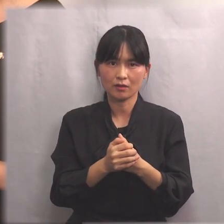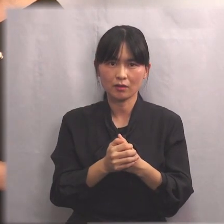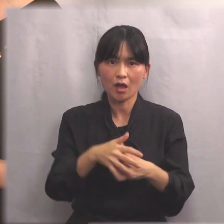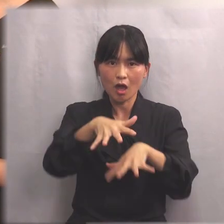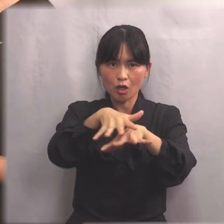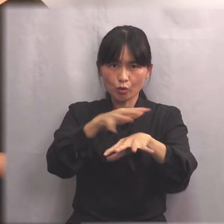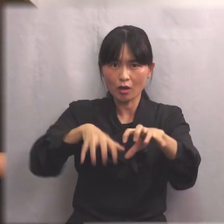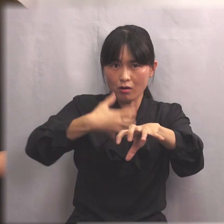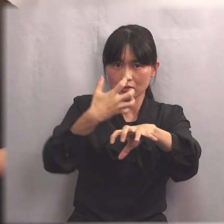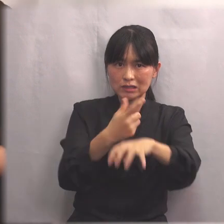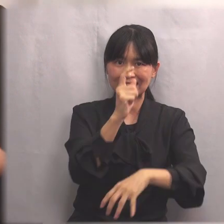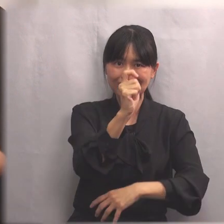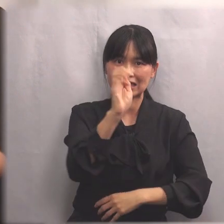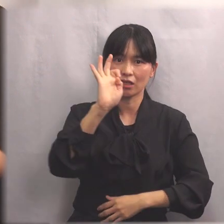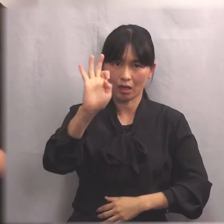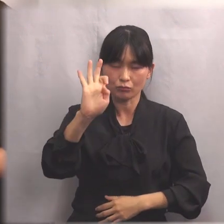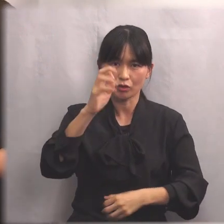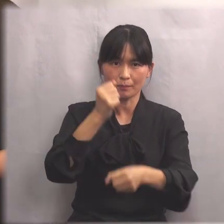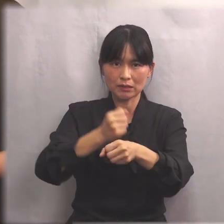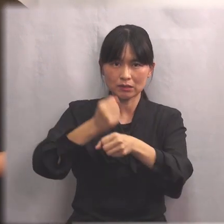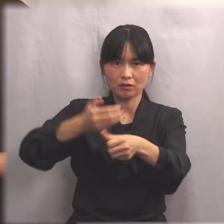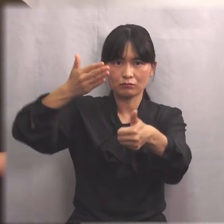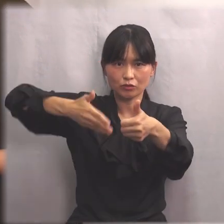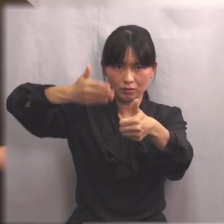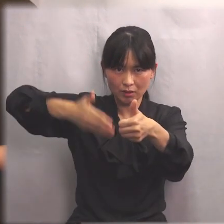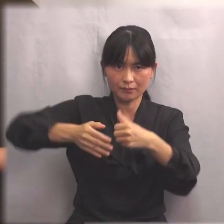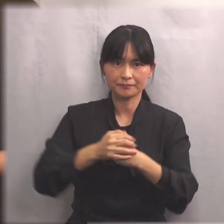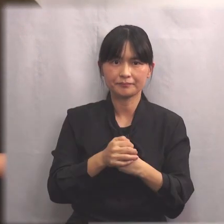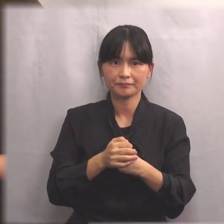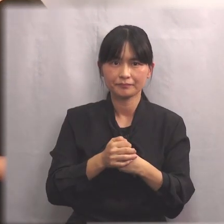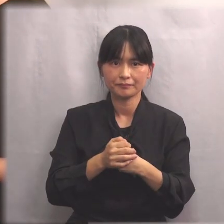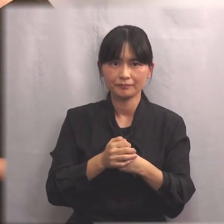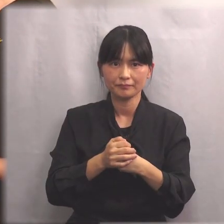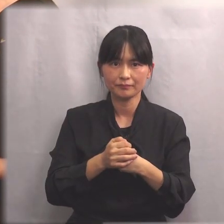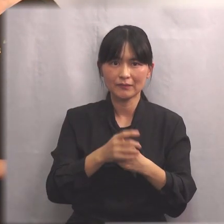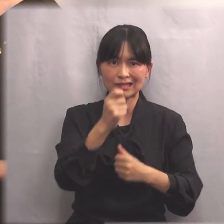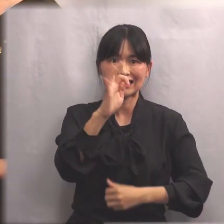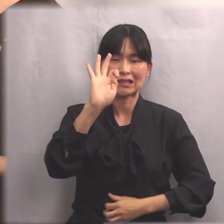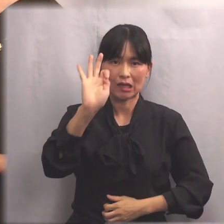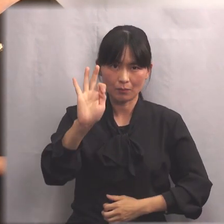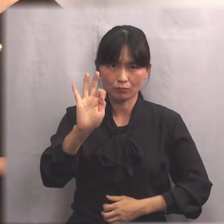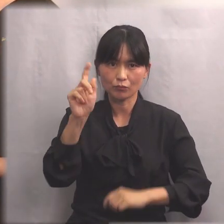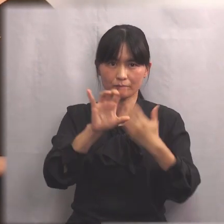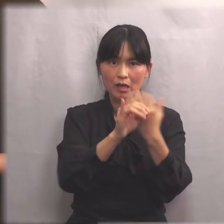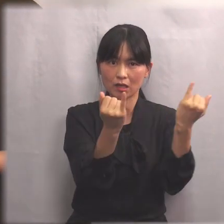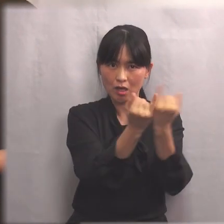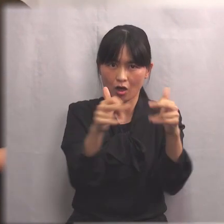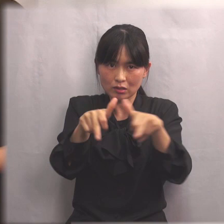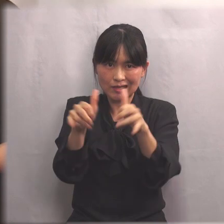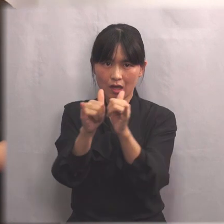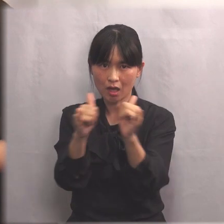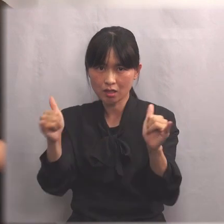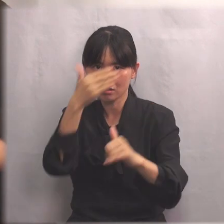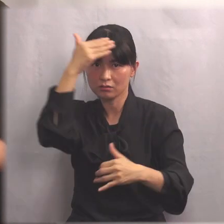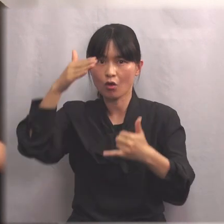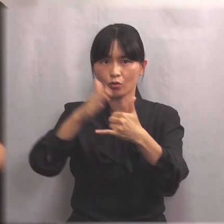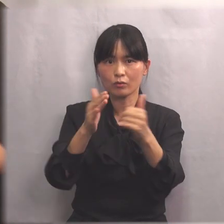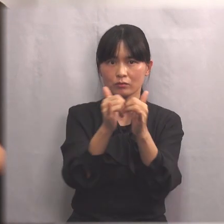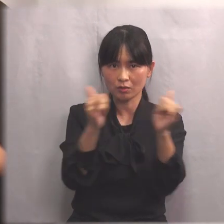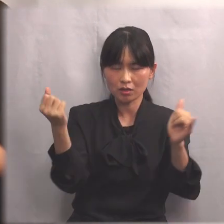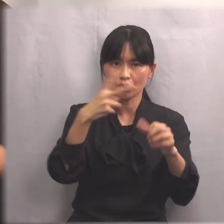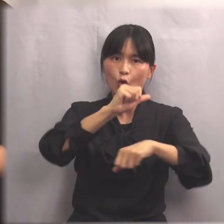하도록 하기 위해서 조직혁신 TF를 구성할 것을 6기 지도부에 권고하였습니다. 그리고 이 TF는 여성,